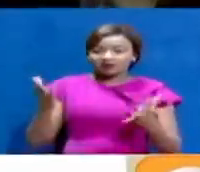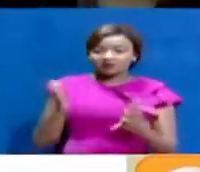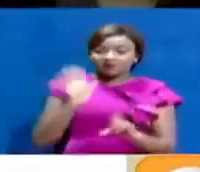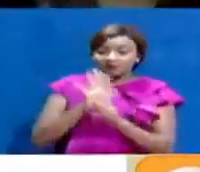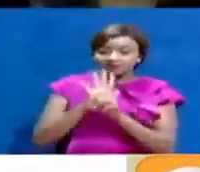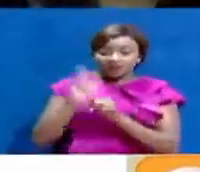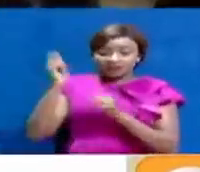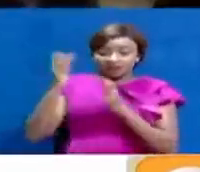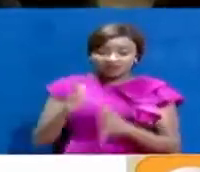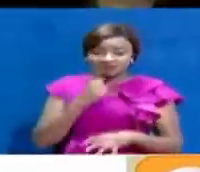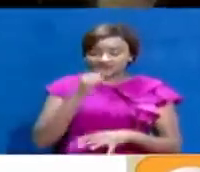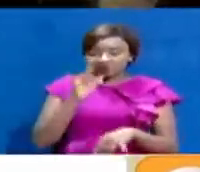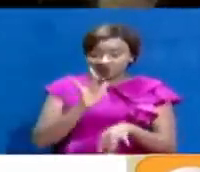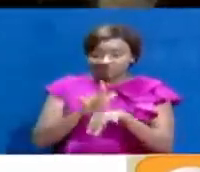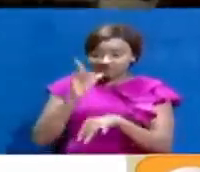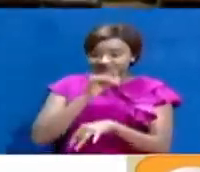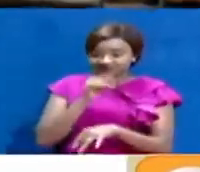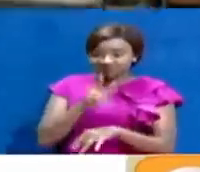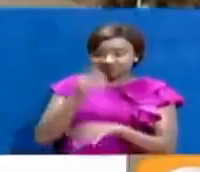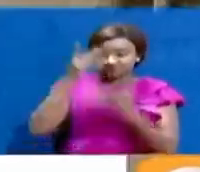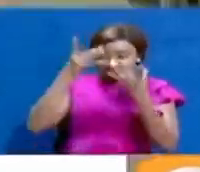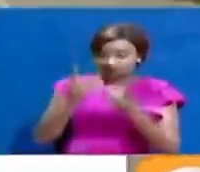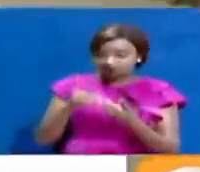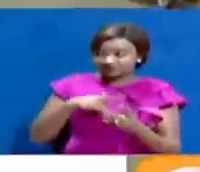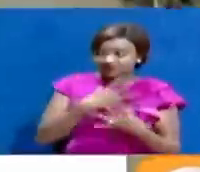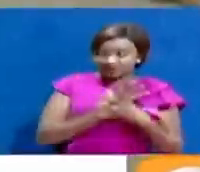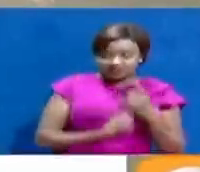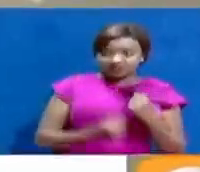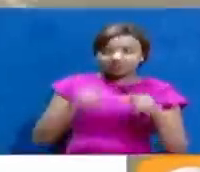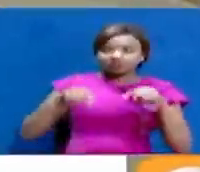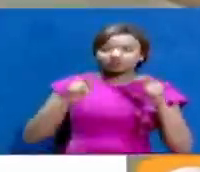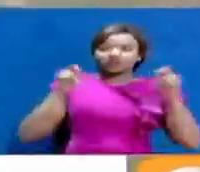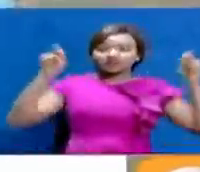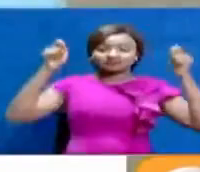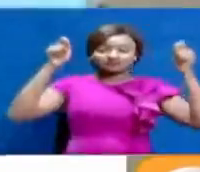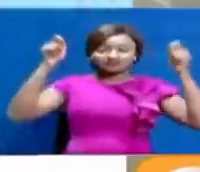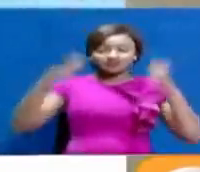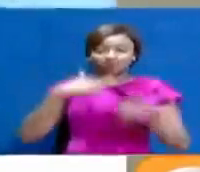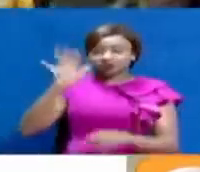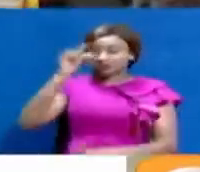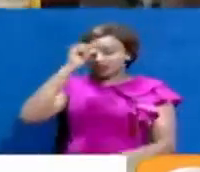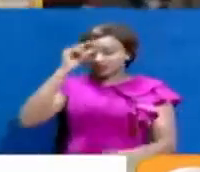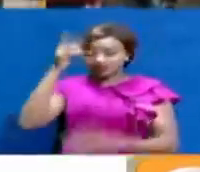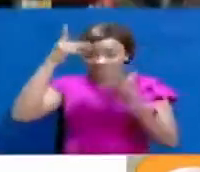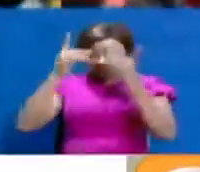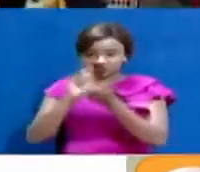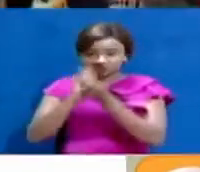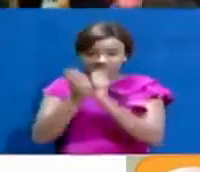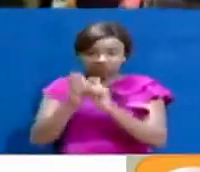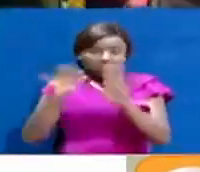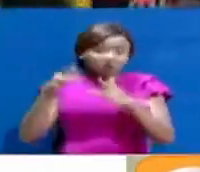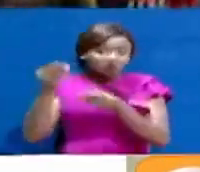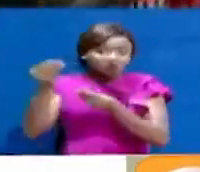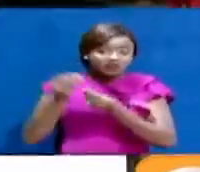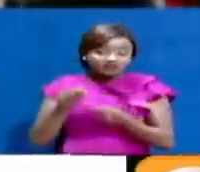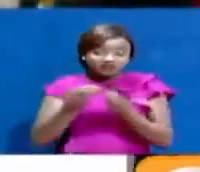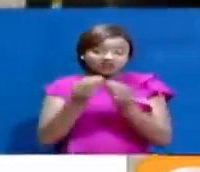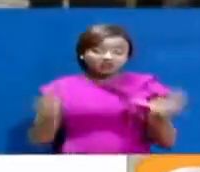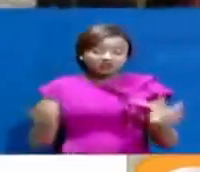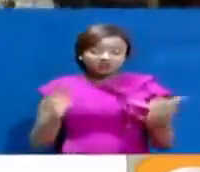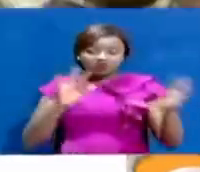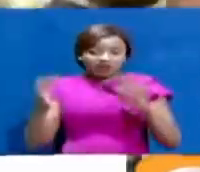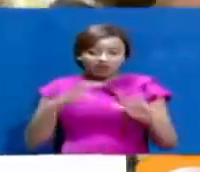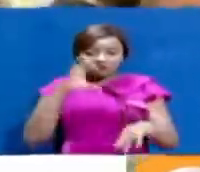hatua hiyo leo waliandamana katikati mwa jiji wakitaka serikali kubadili msimamo wake au wawape njia mbadala ya